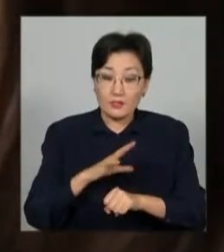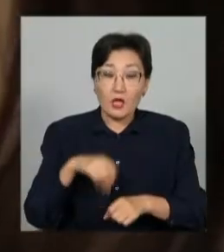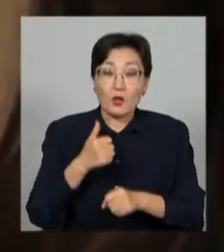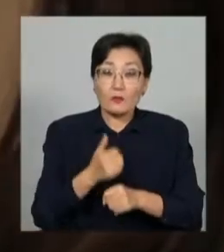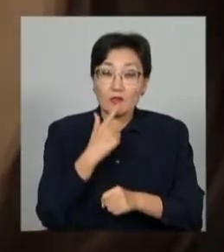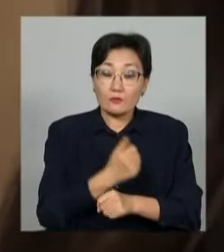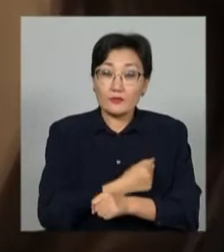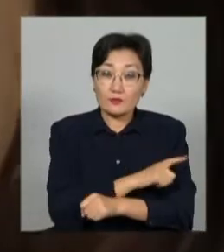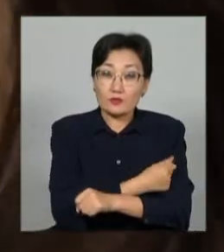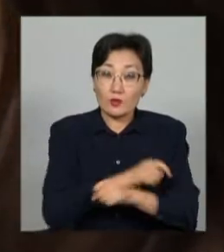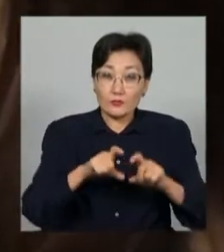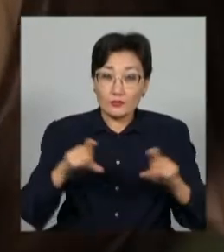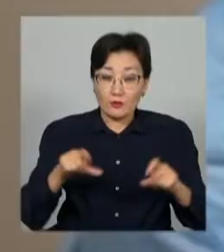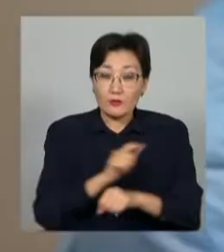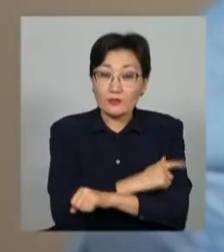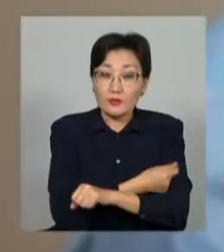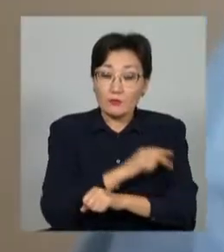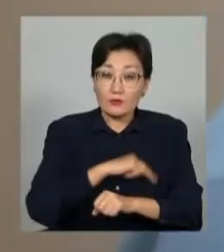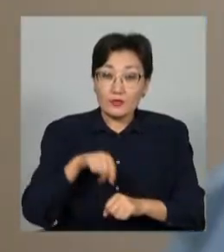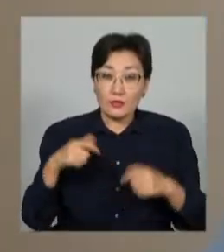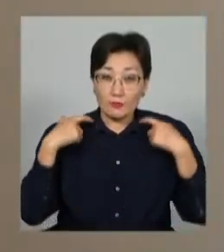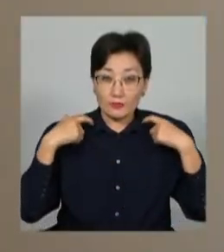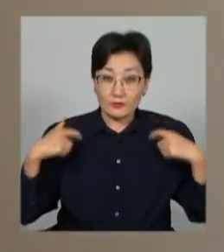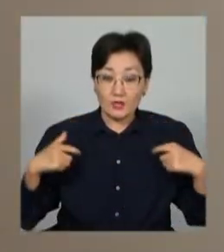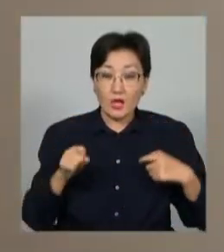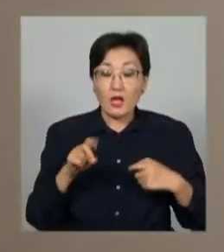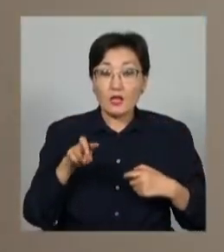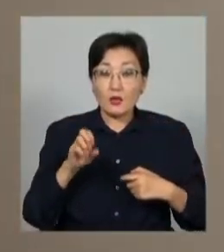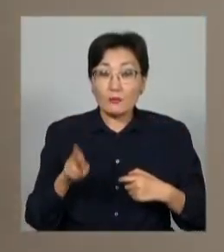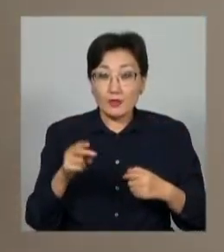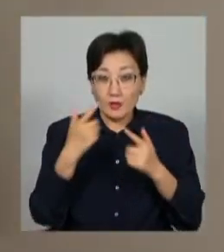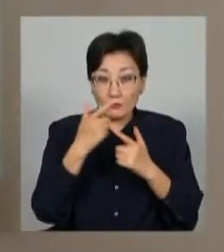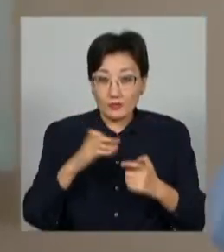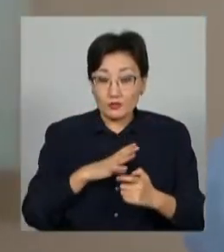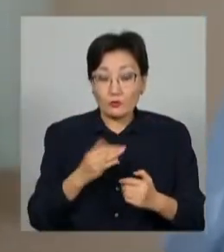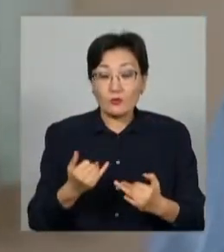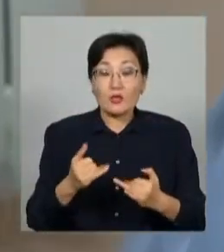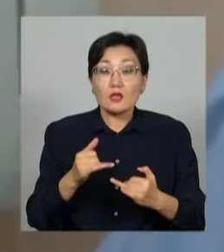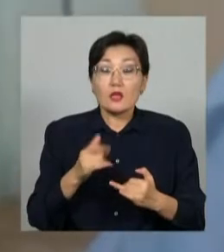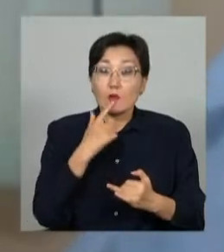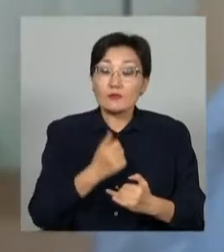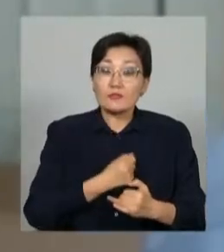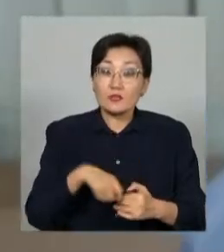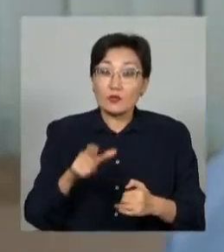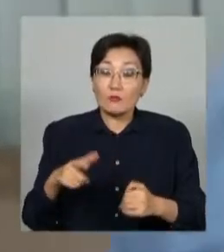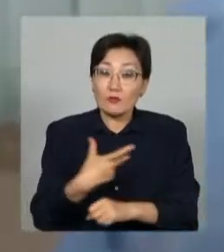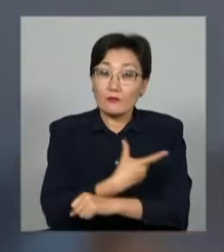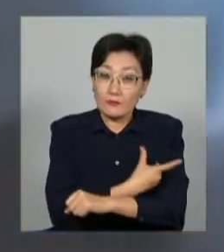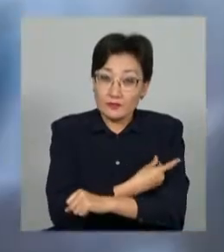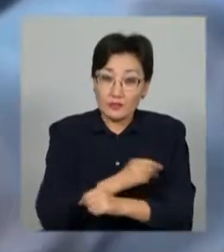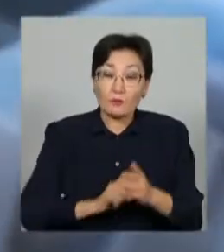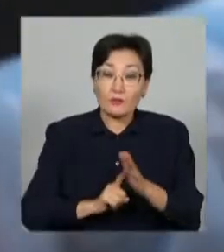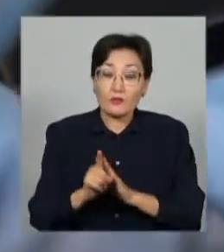әскери медициналық басқармасы медицина қызметінің полковнигі Әлібек Манабаев мәлімдеді. Сөзінше қазір әскерлер вакцина алуға қайта